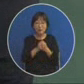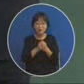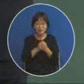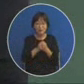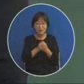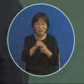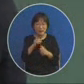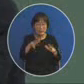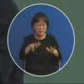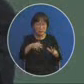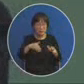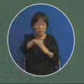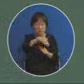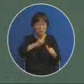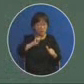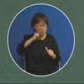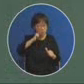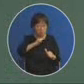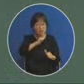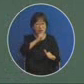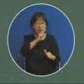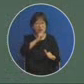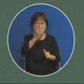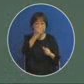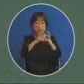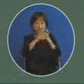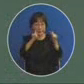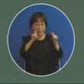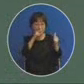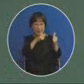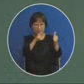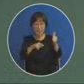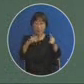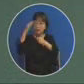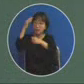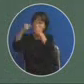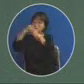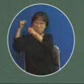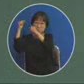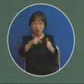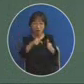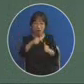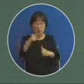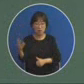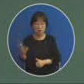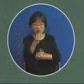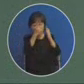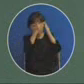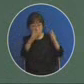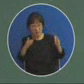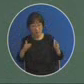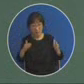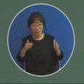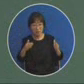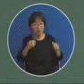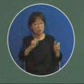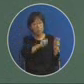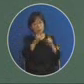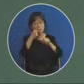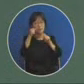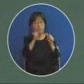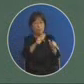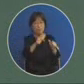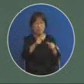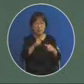되는 이스라엘 민족에게 성막을 회복하라는 겁니다. That's why when the Israelites were in no fit condition to do so, God commands them to restore the tabernacle. 하나님이 뭘 가져가려고